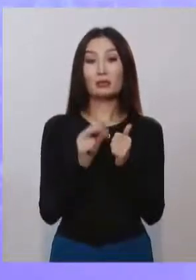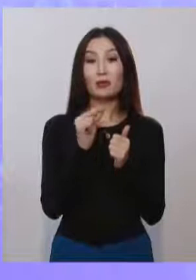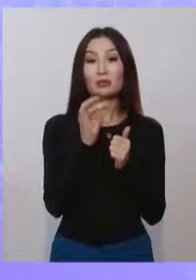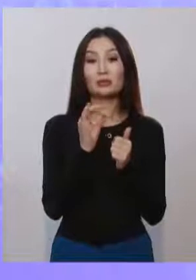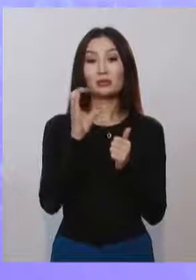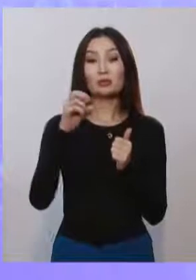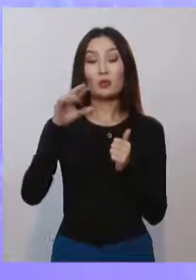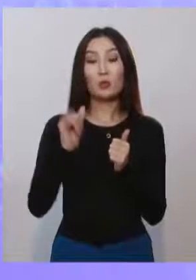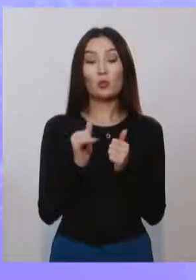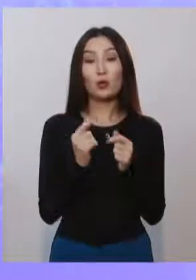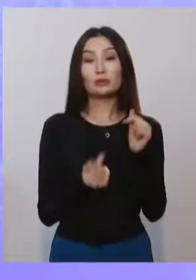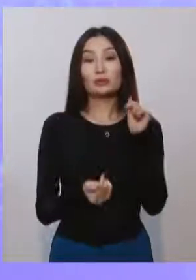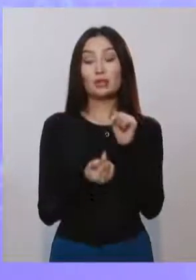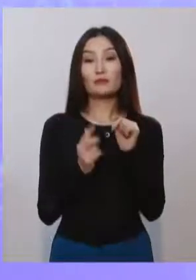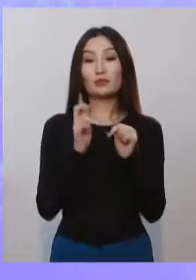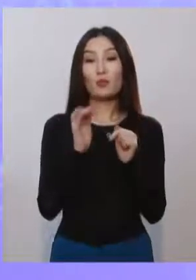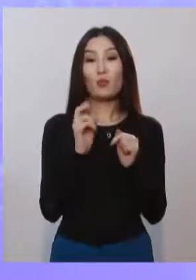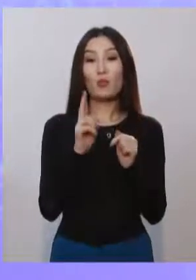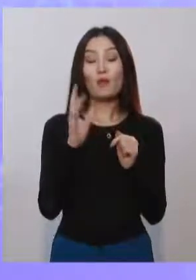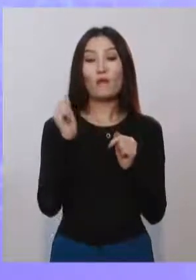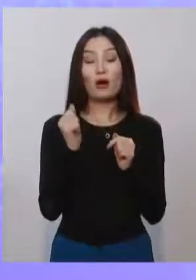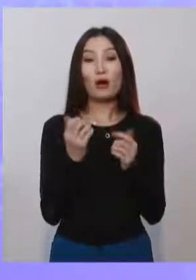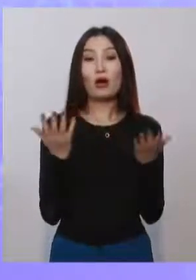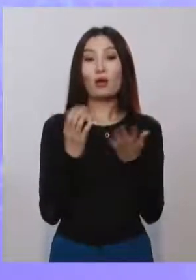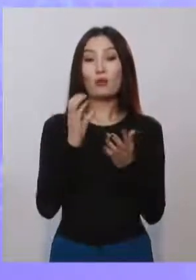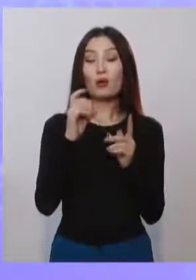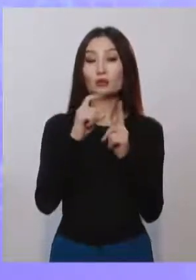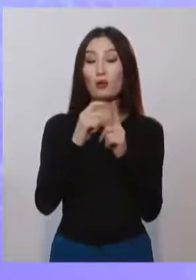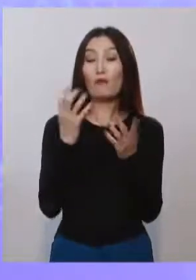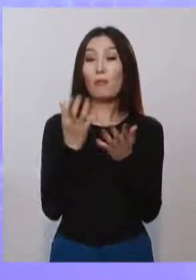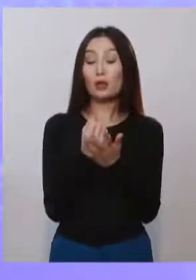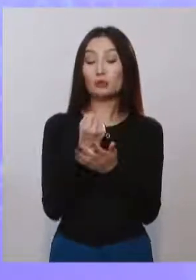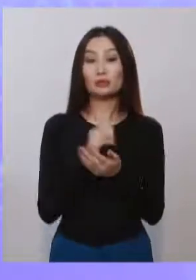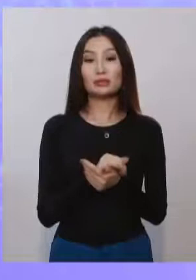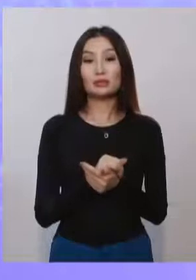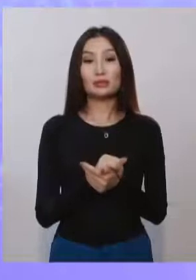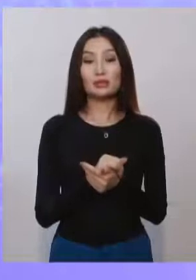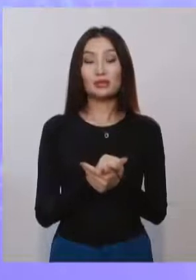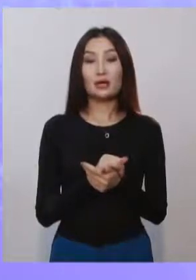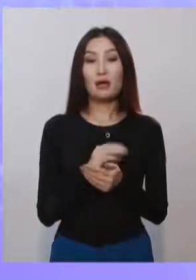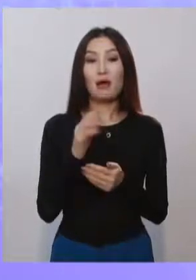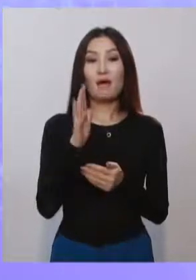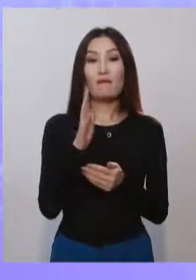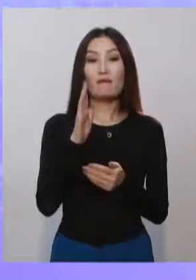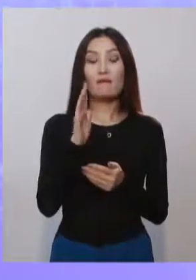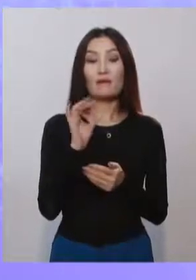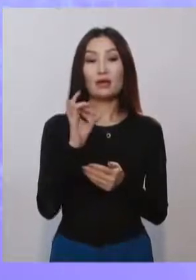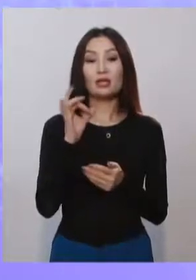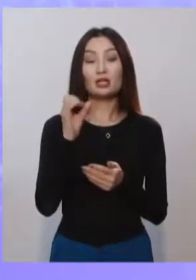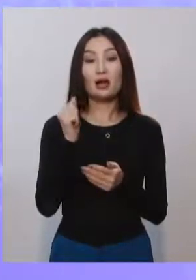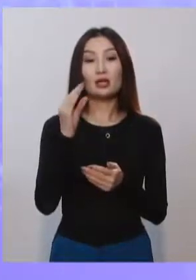соответствует буква какое слово получилось выражение